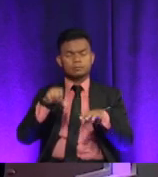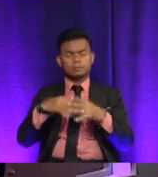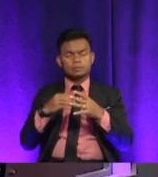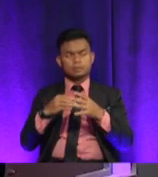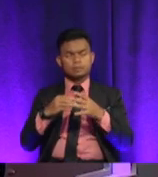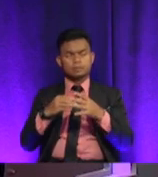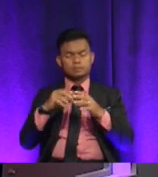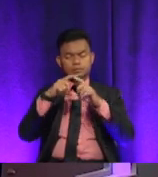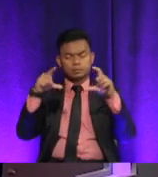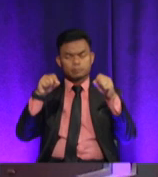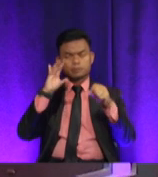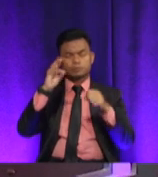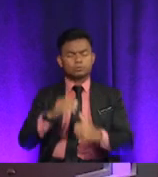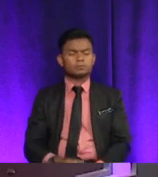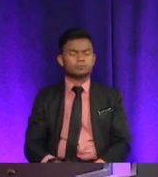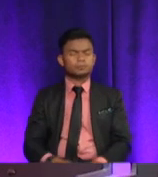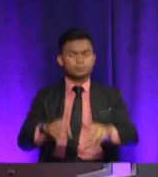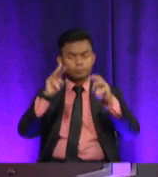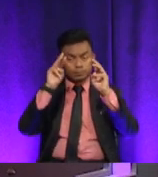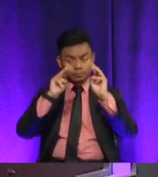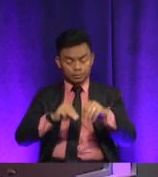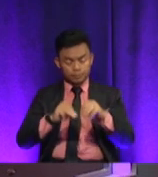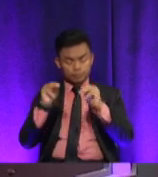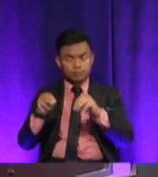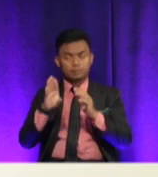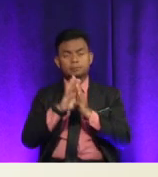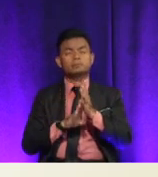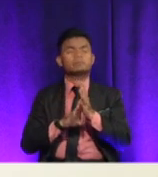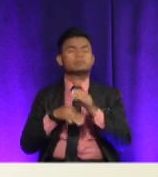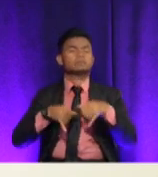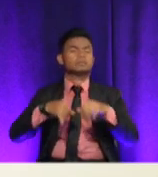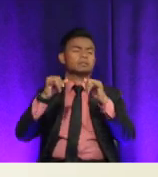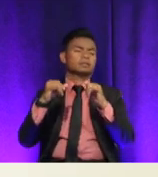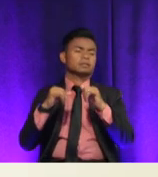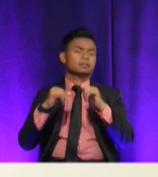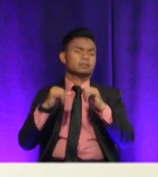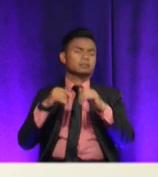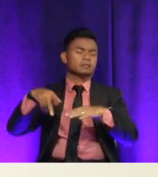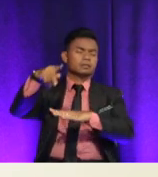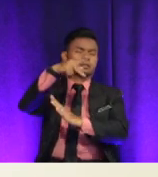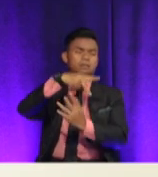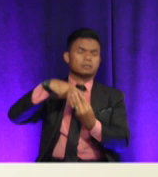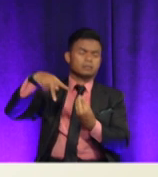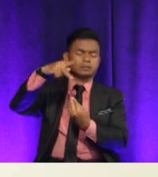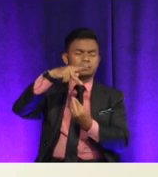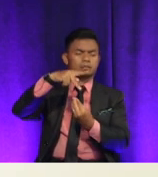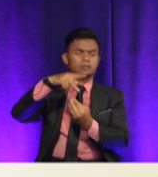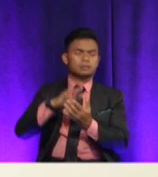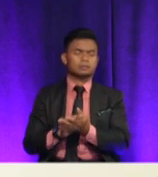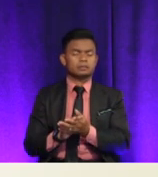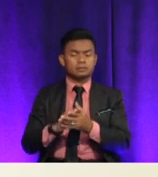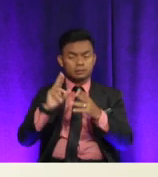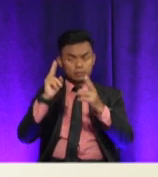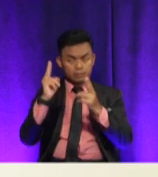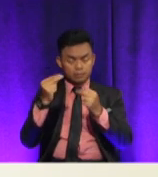kalau kita lihat di sini menteri berjalan keliling belukar lalu bertemu pintunya pagar dikunci dengan besi yang tegar hendak dibuka